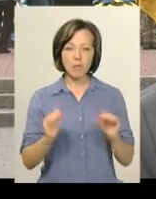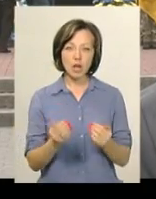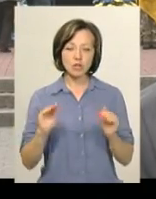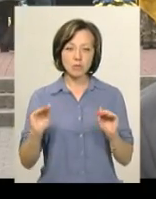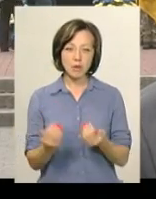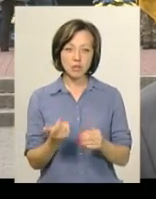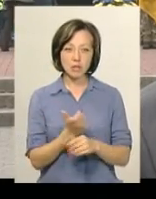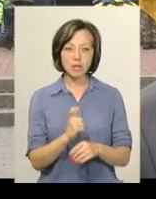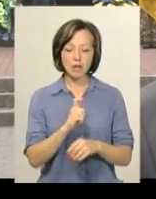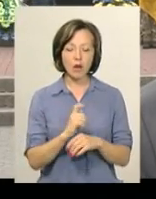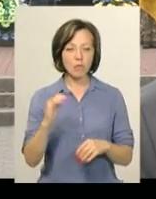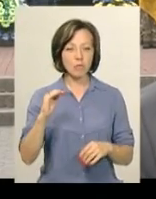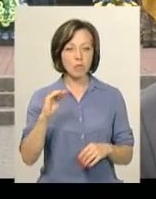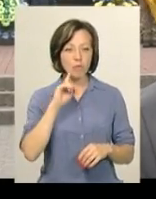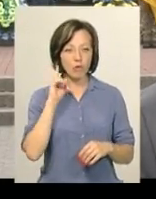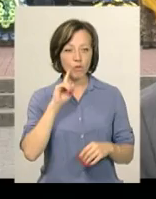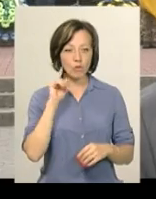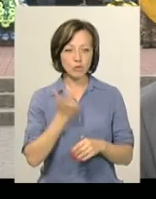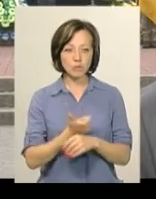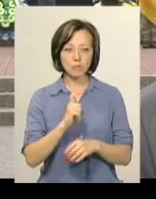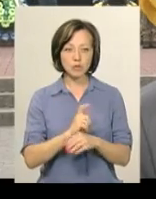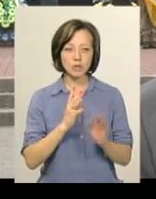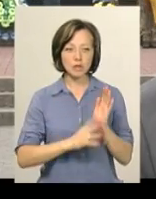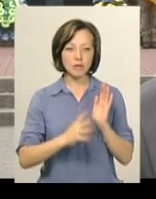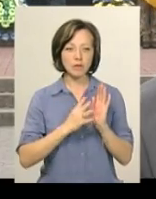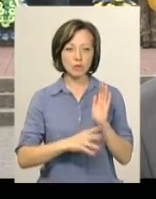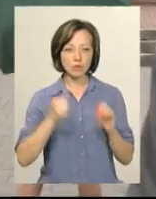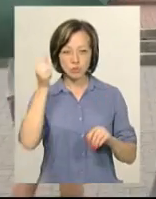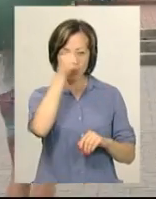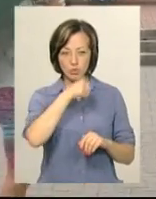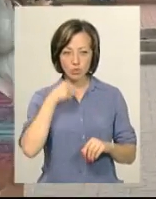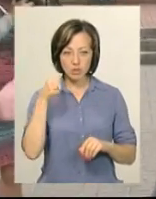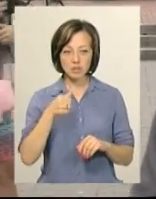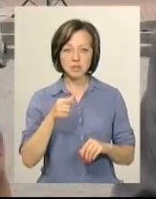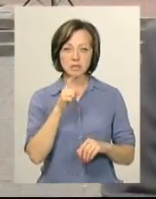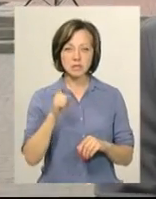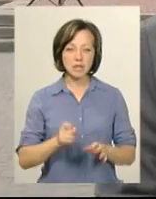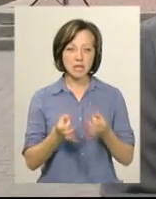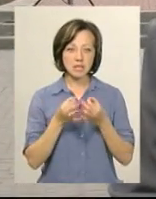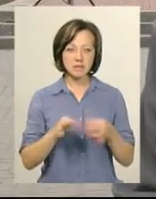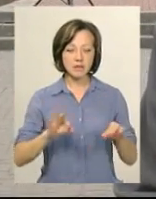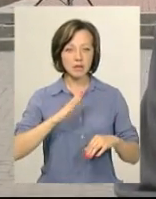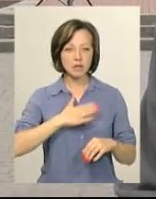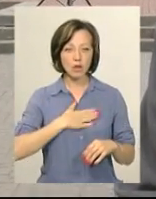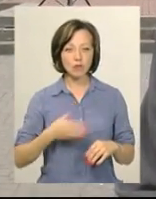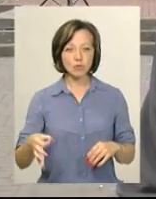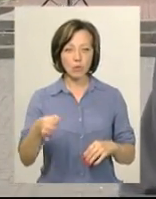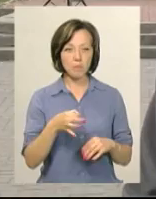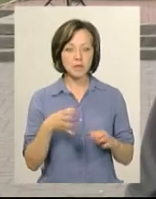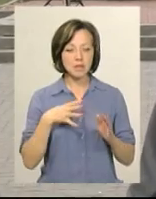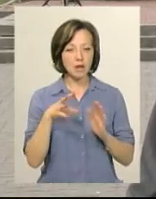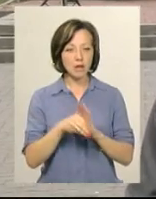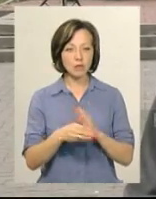адже наймолодшому вже більше 90 років. За звільнення нашої області